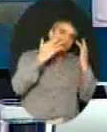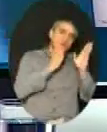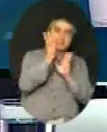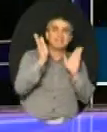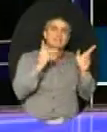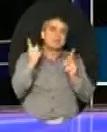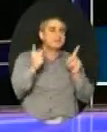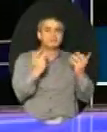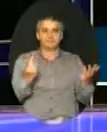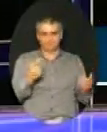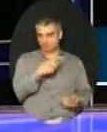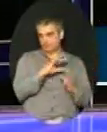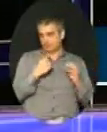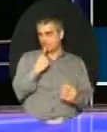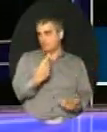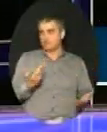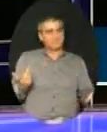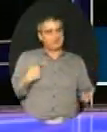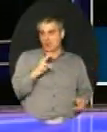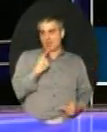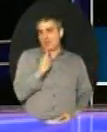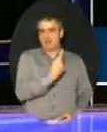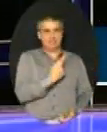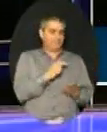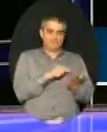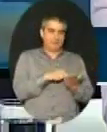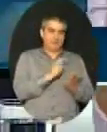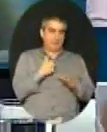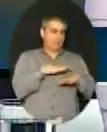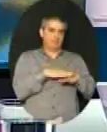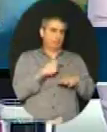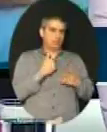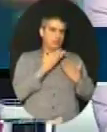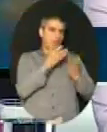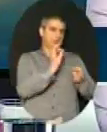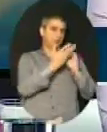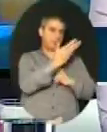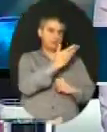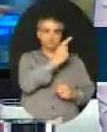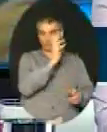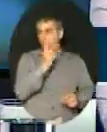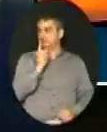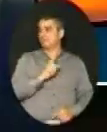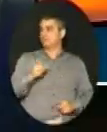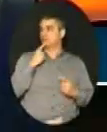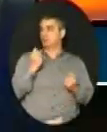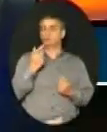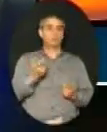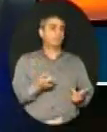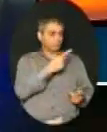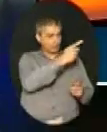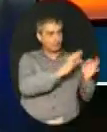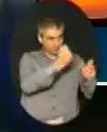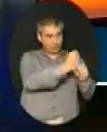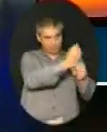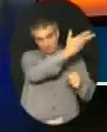וכיוונים. התחלת לומר תוך כדי. אנחנו לא נגיד אותם, כי אנחנו לא תפקידנו לעזור לפרקליטות. יש גם צו איסור פרסום. יפה.